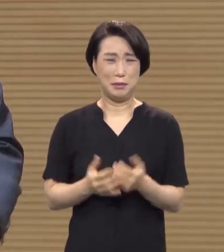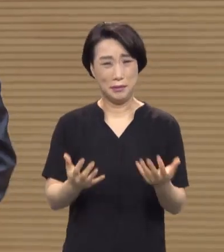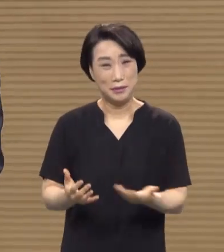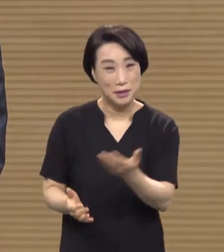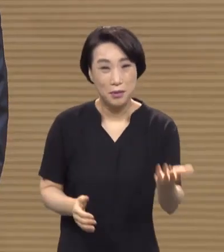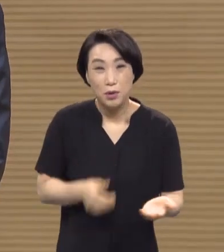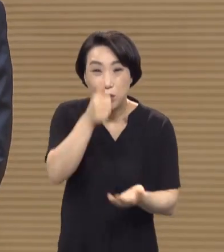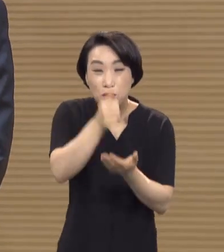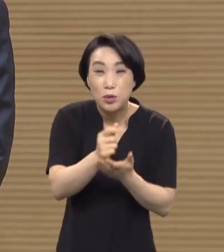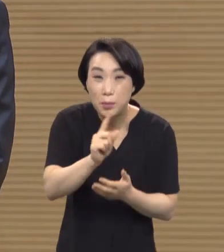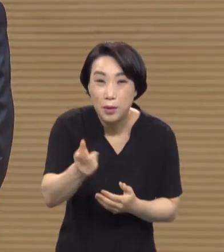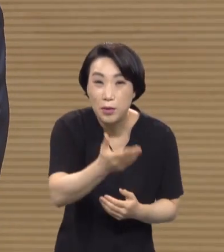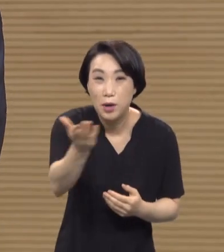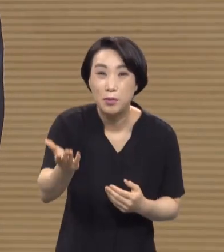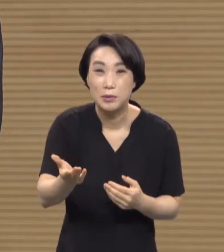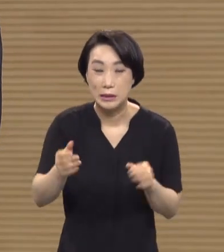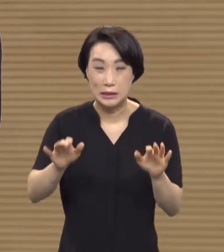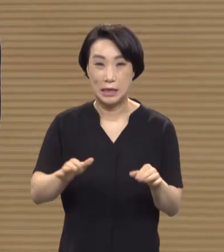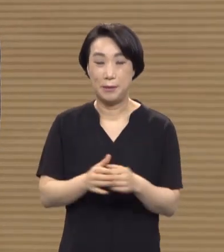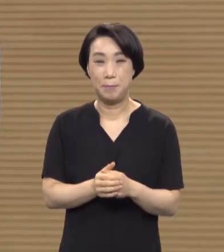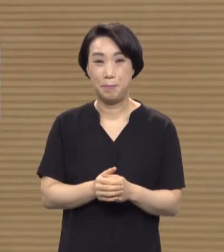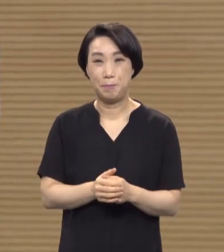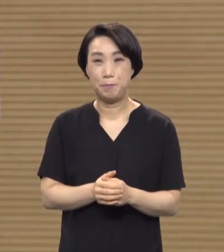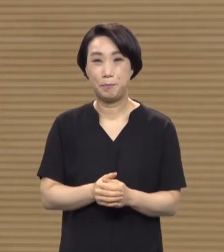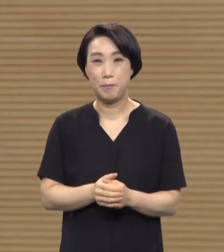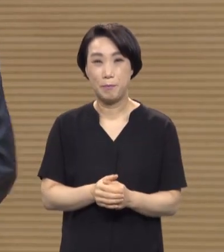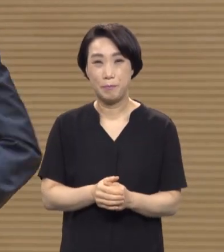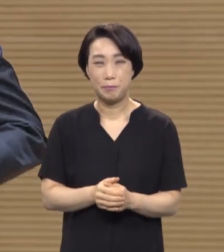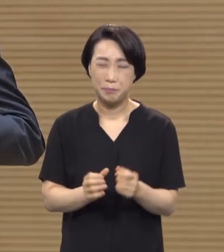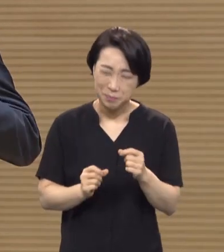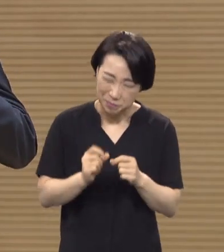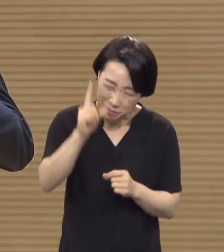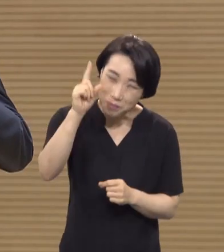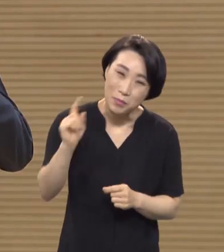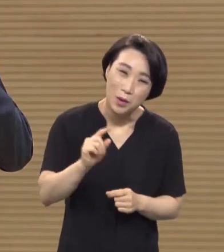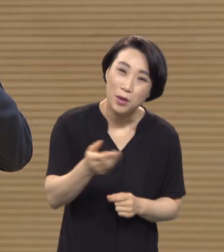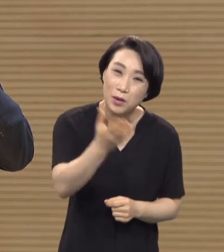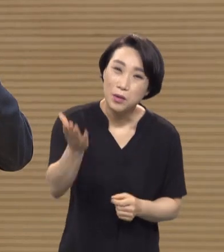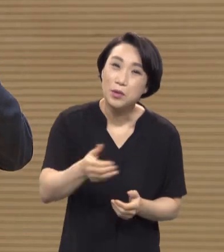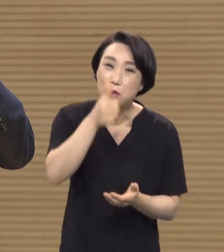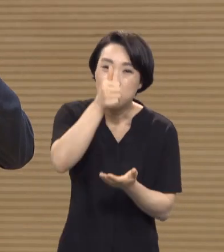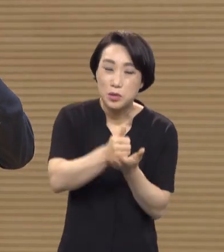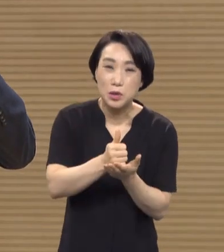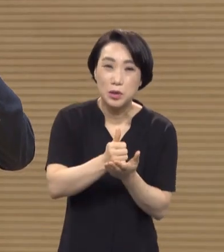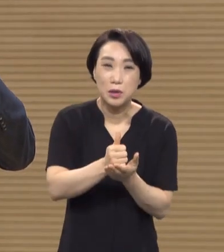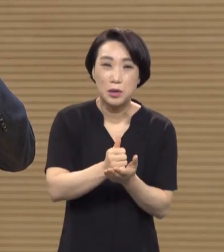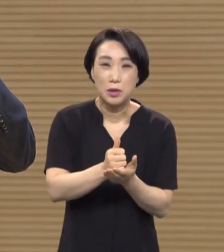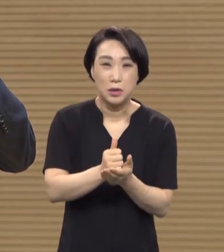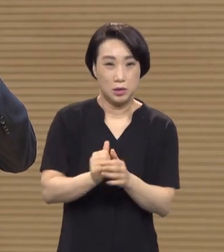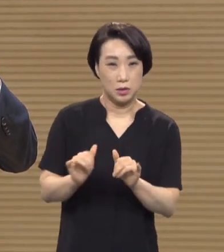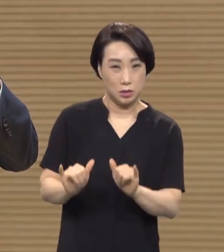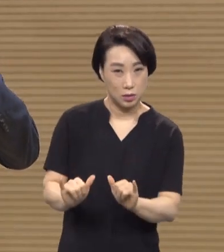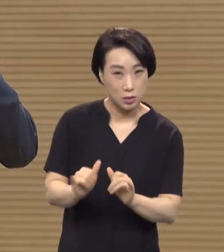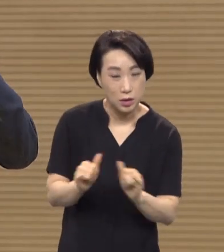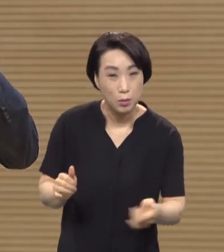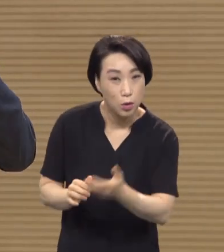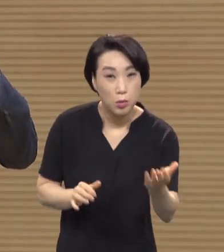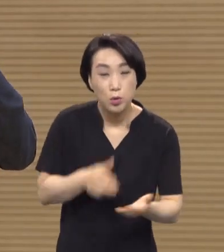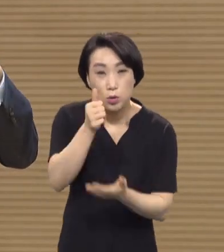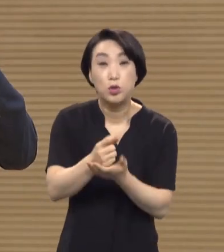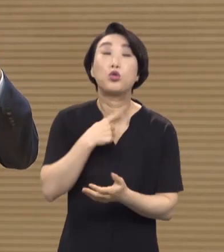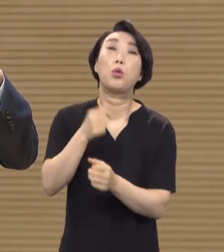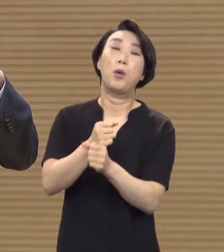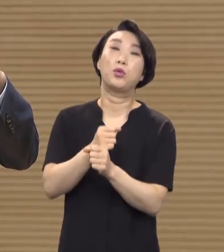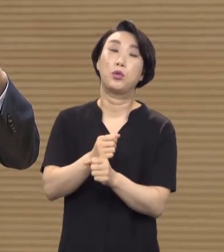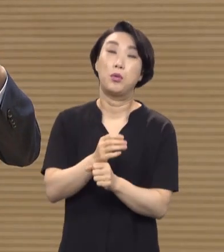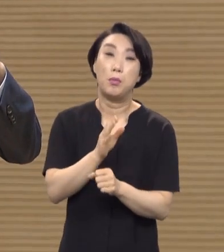죄는 여러분 거의 죄를 경계하는 사람들에게도 죄를